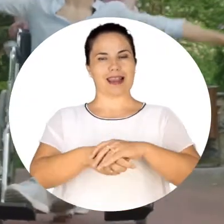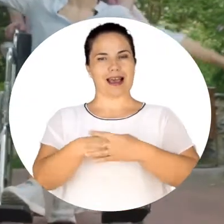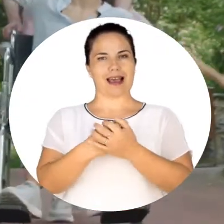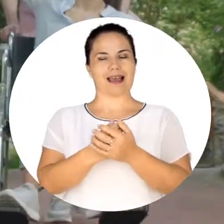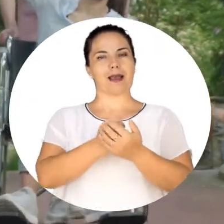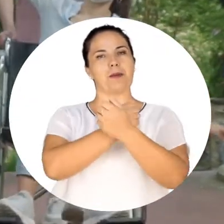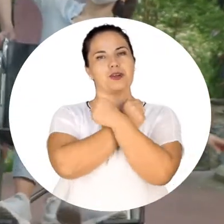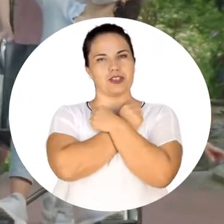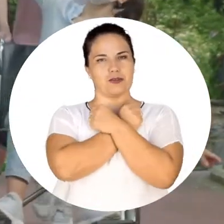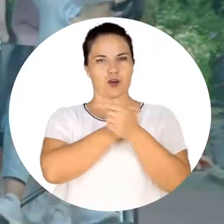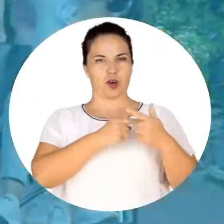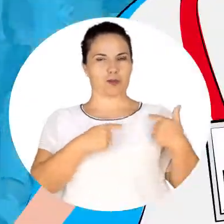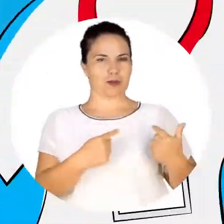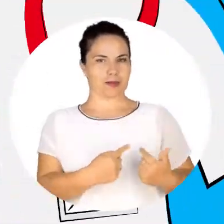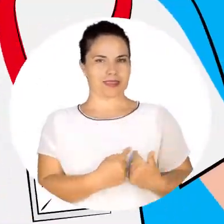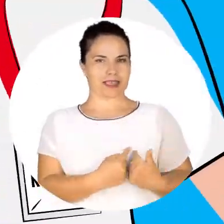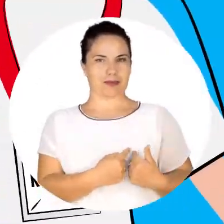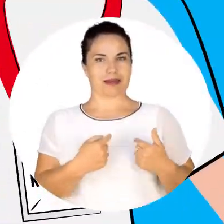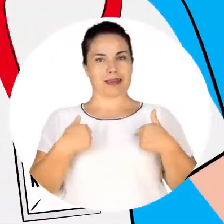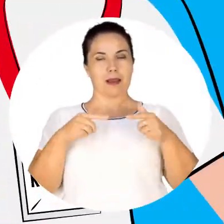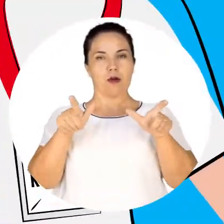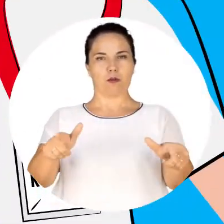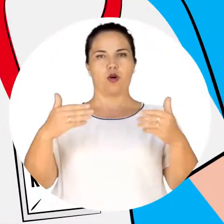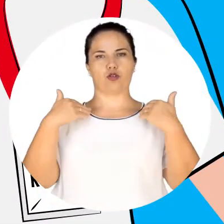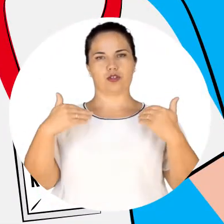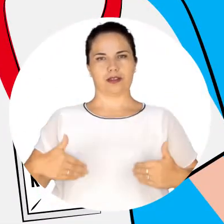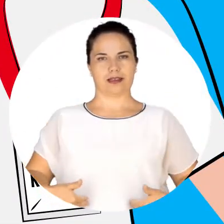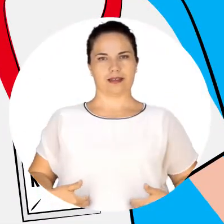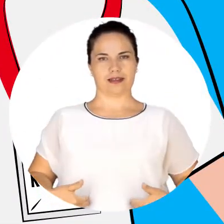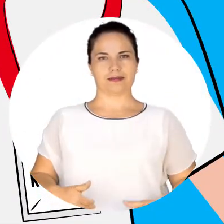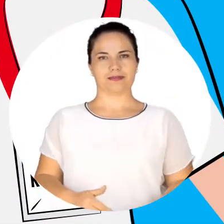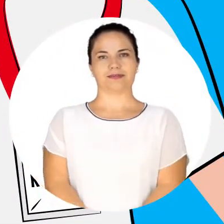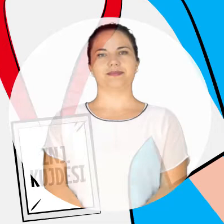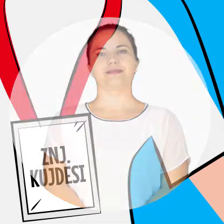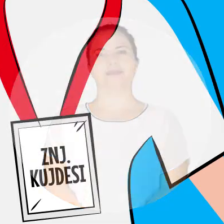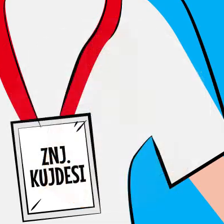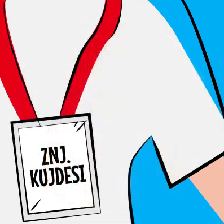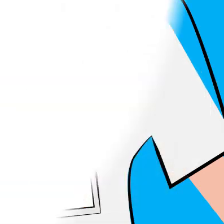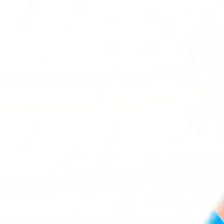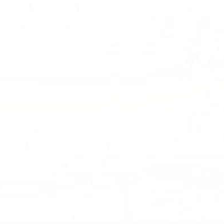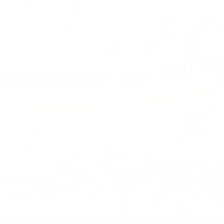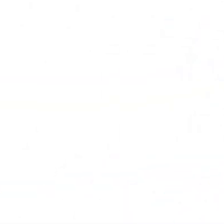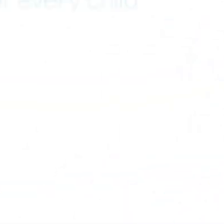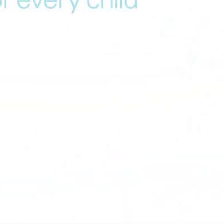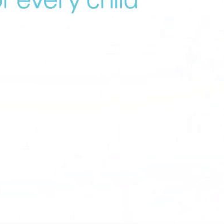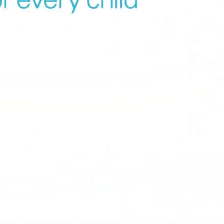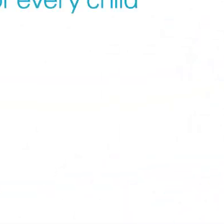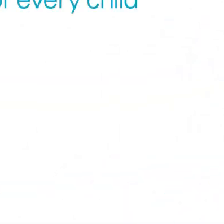Le të përqafohemi me zemër, duke qëndruar të sigurt.